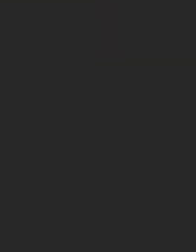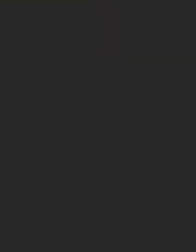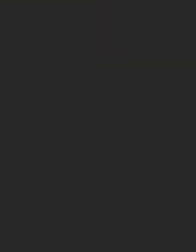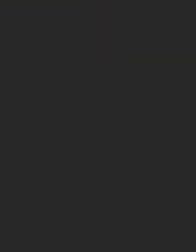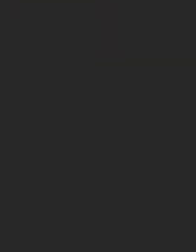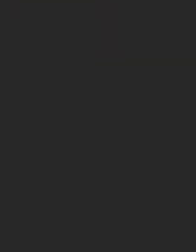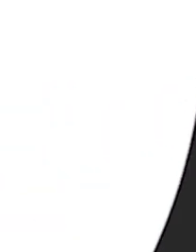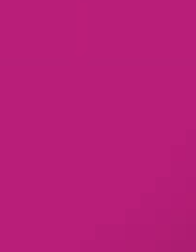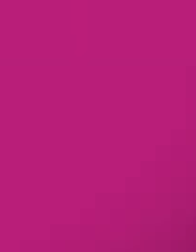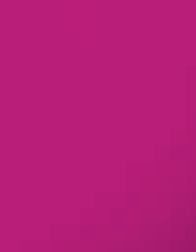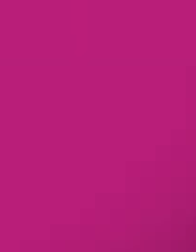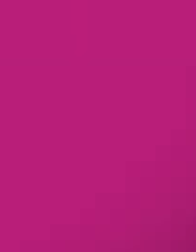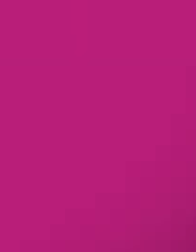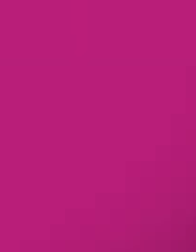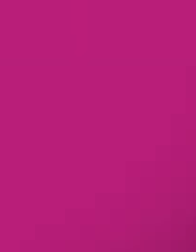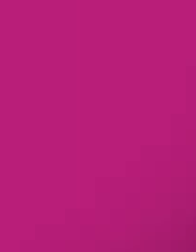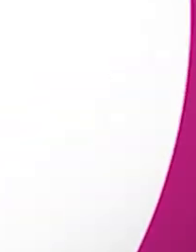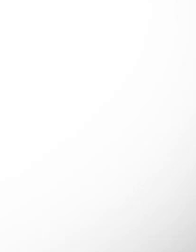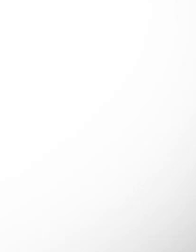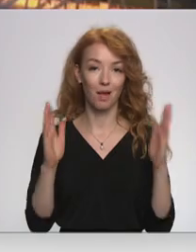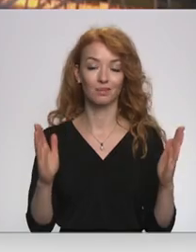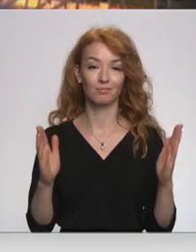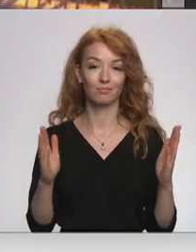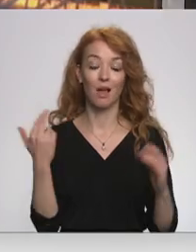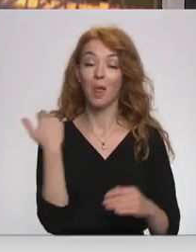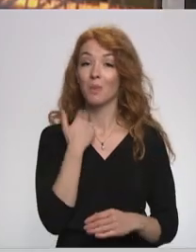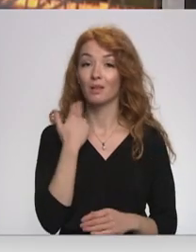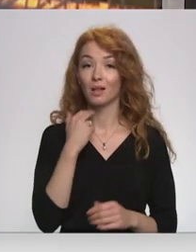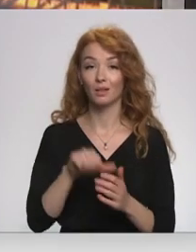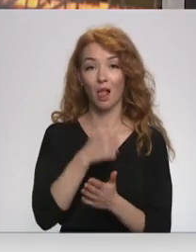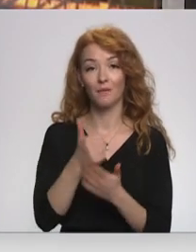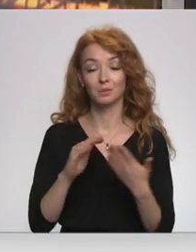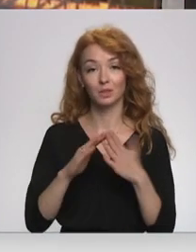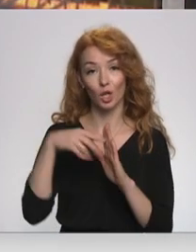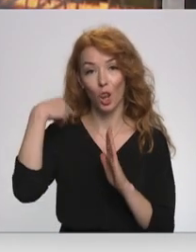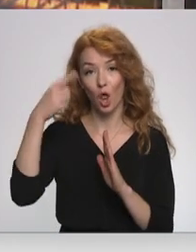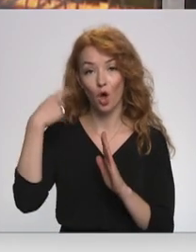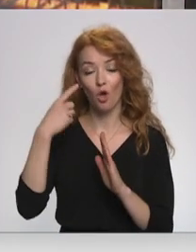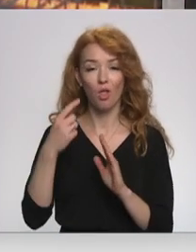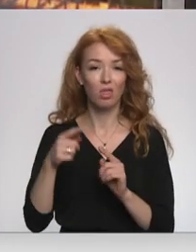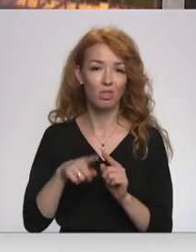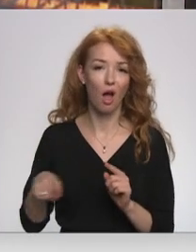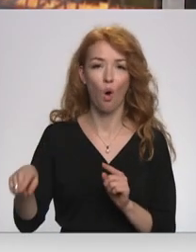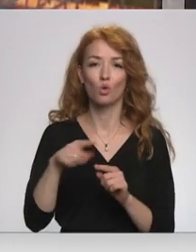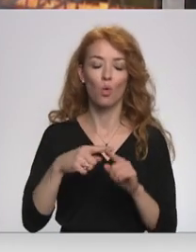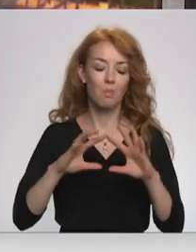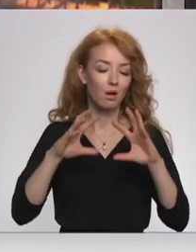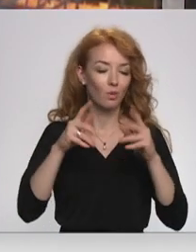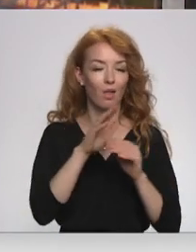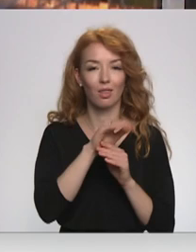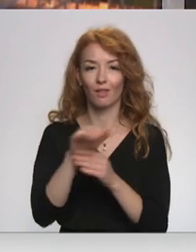Re! Viss ēters ir te! Britānijas galvaspilsētā Londonā gan tauta, gan pasaule atvadās